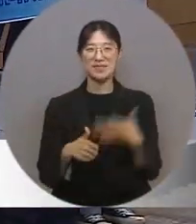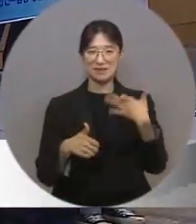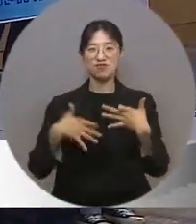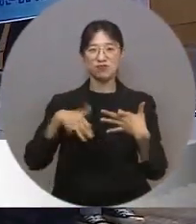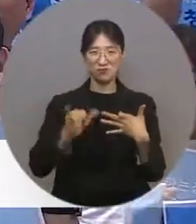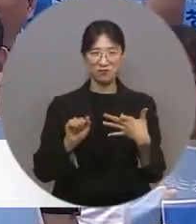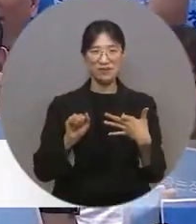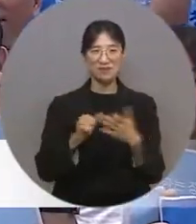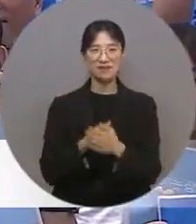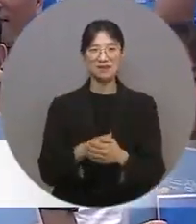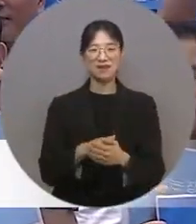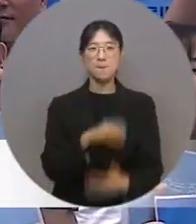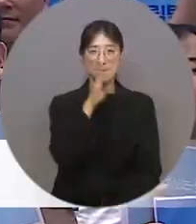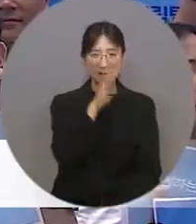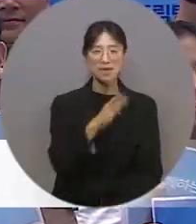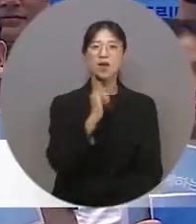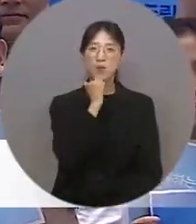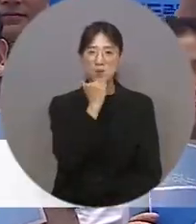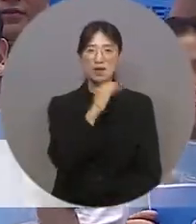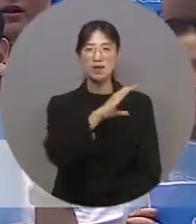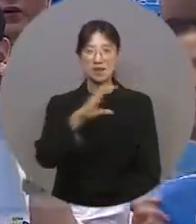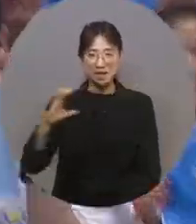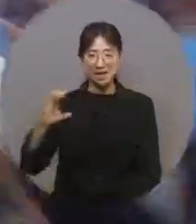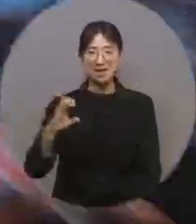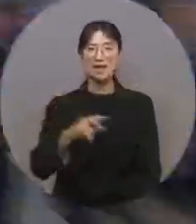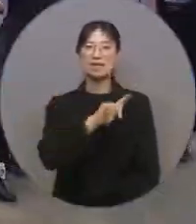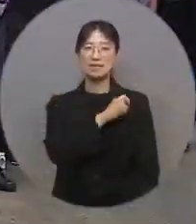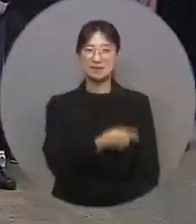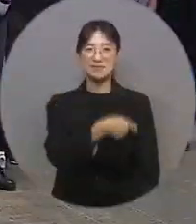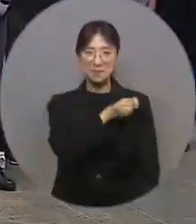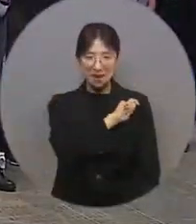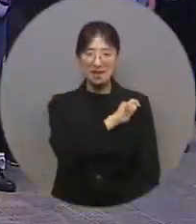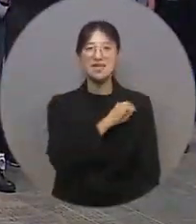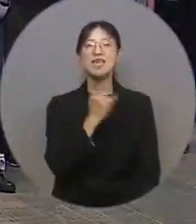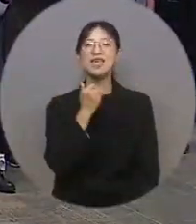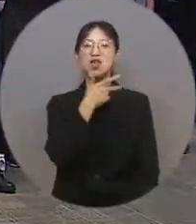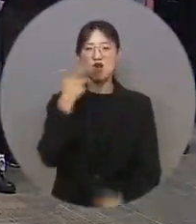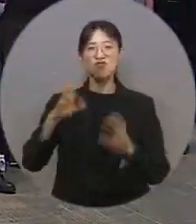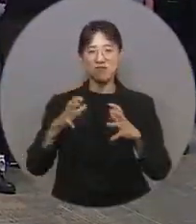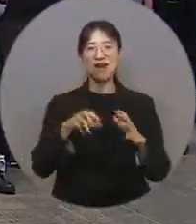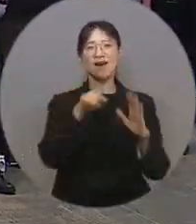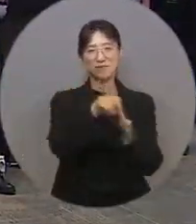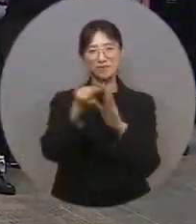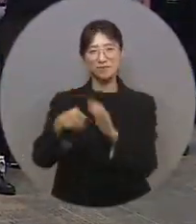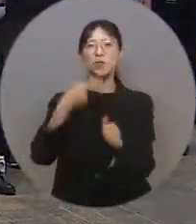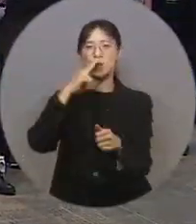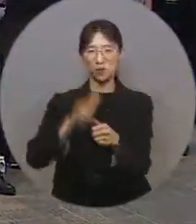19기는 벨기에, 독일, 캐나다, 스페인, 영국으로 떠나 도전에 나서게